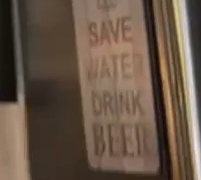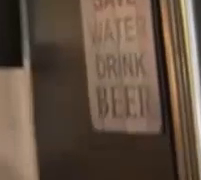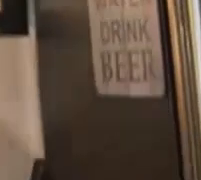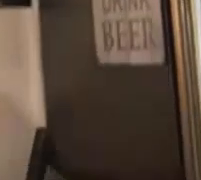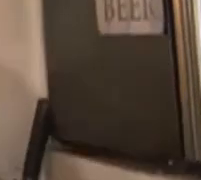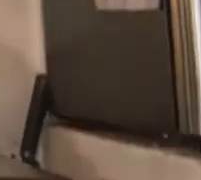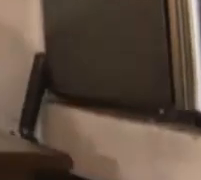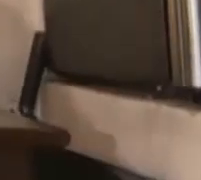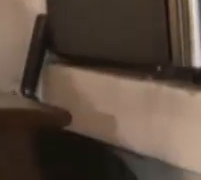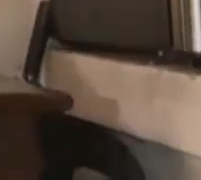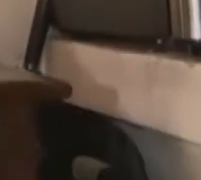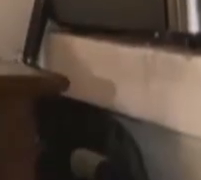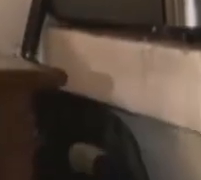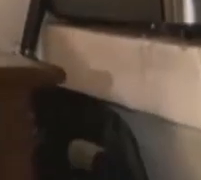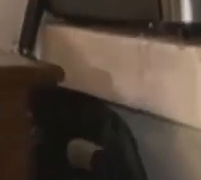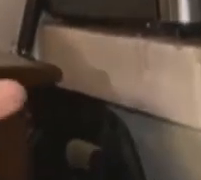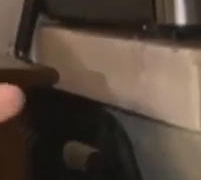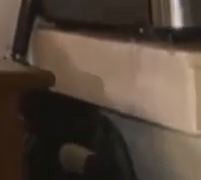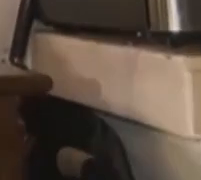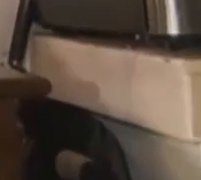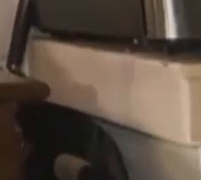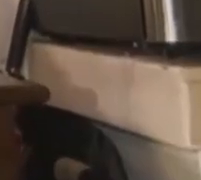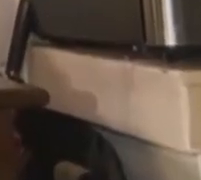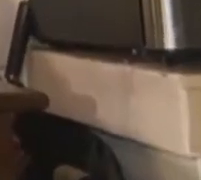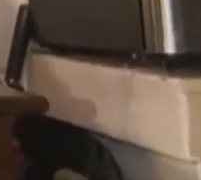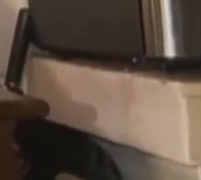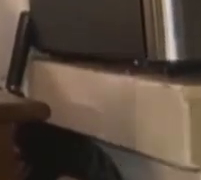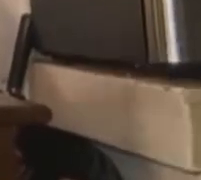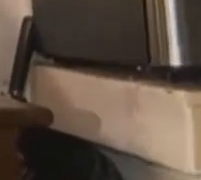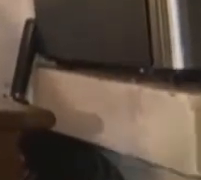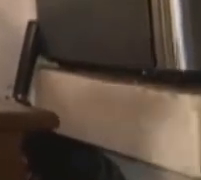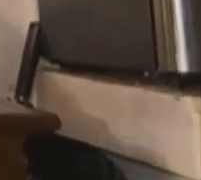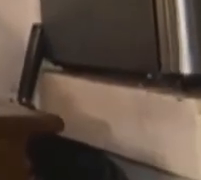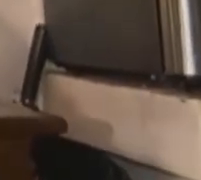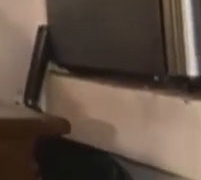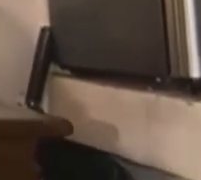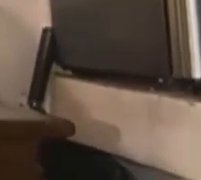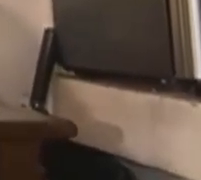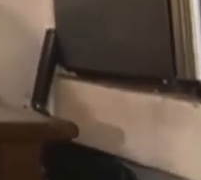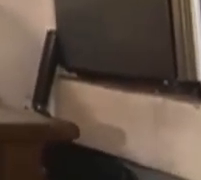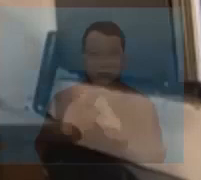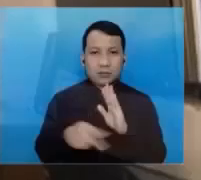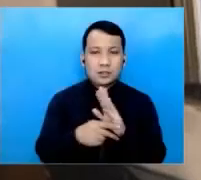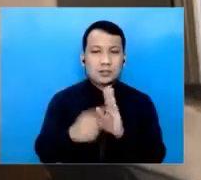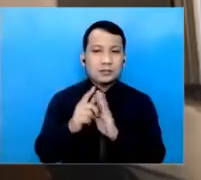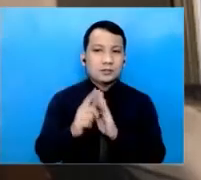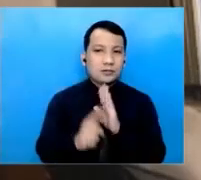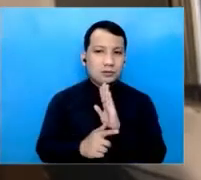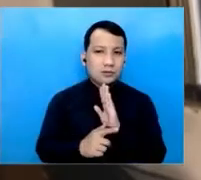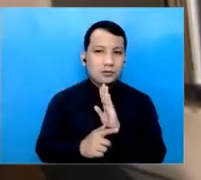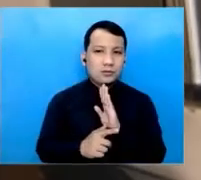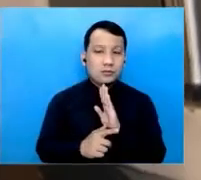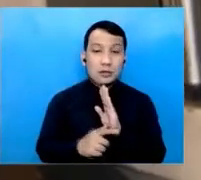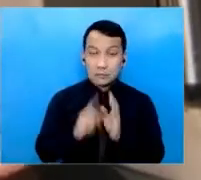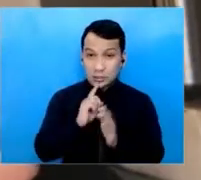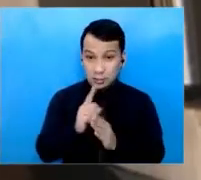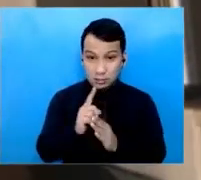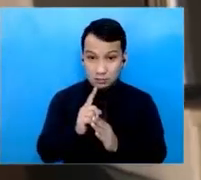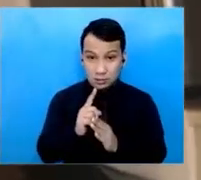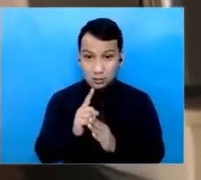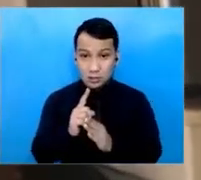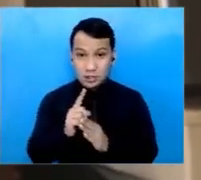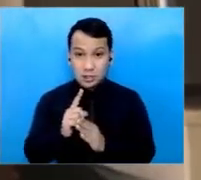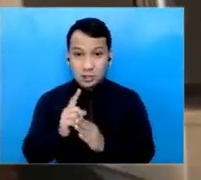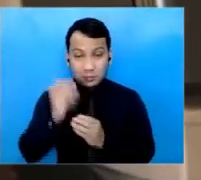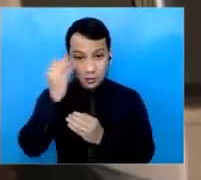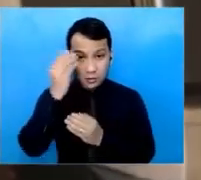Dakila naman ang hangarin ng Republic Act 7941, otherwise known as the Party List Law. Pero kung batas ang kailangan para mapabuti ang buhay